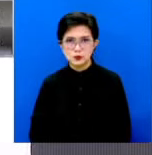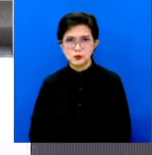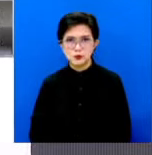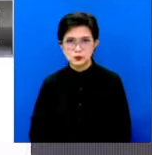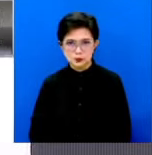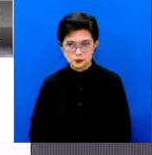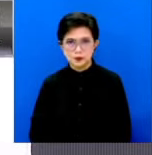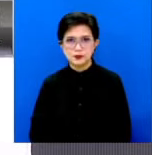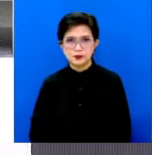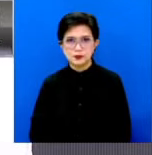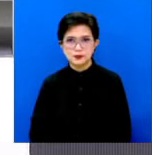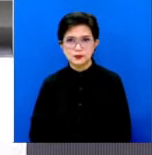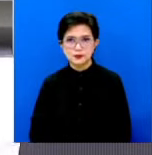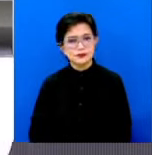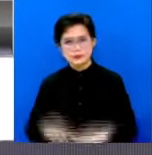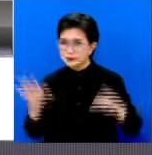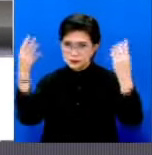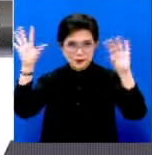Ne Meraik